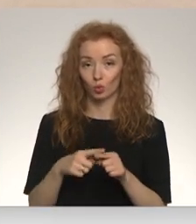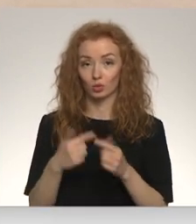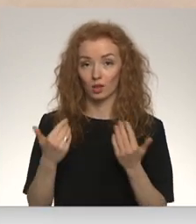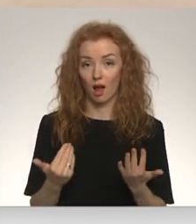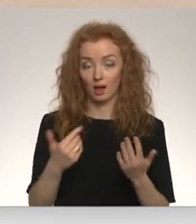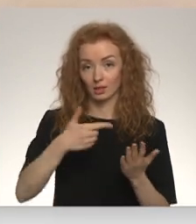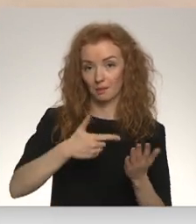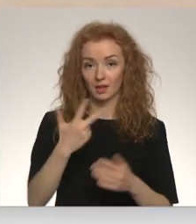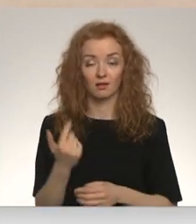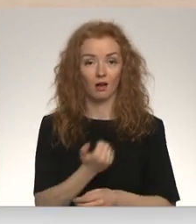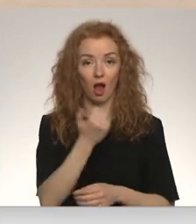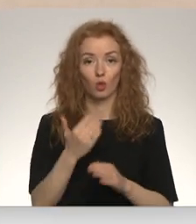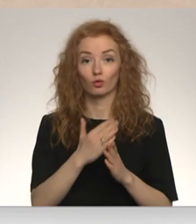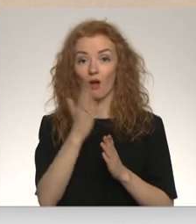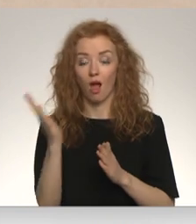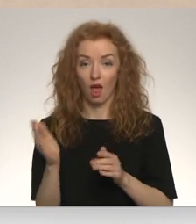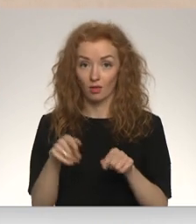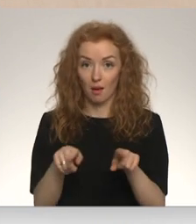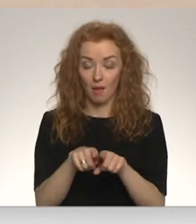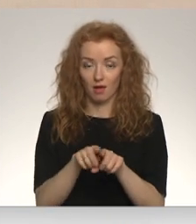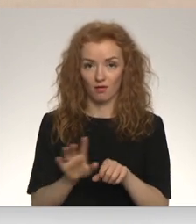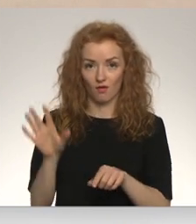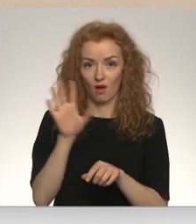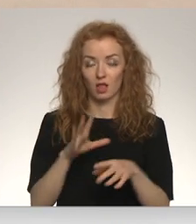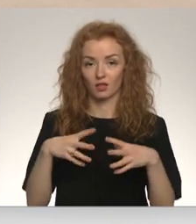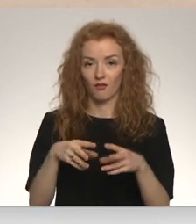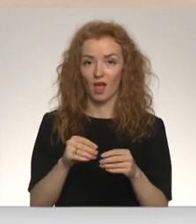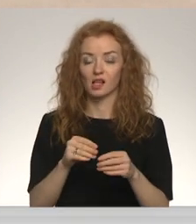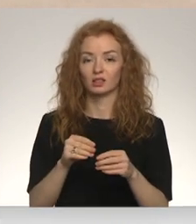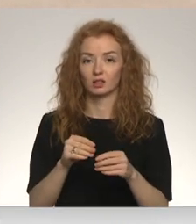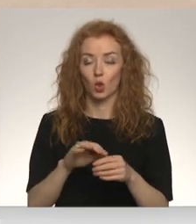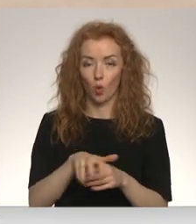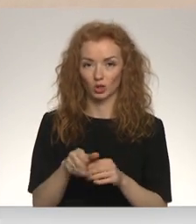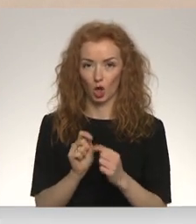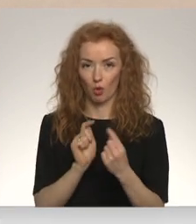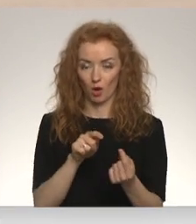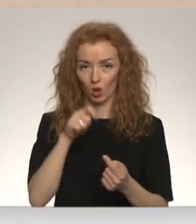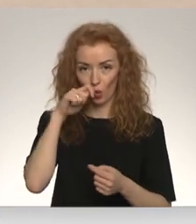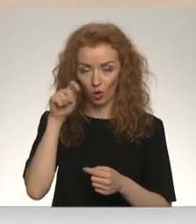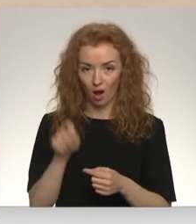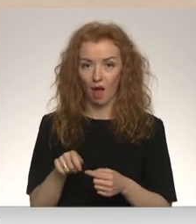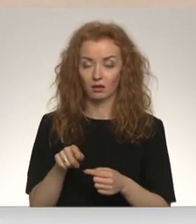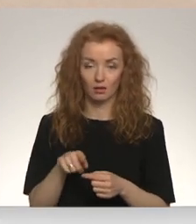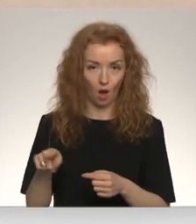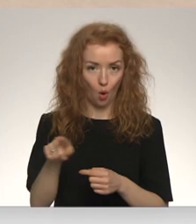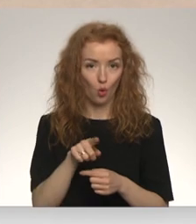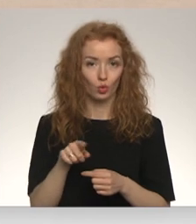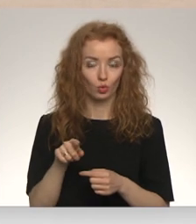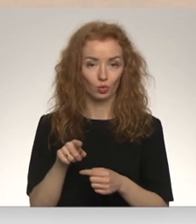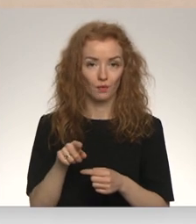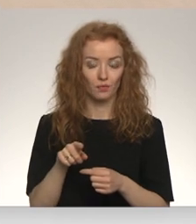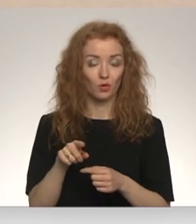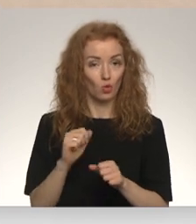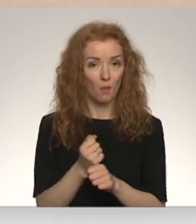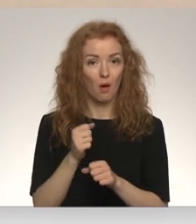73 gadus vēlāk, tā pati valsts izdara starptautisku noziegumu pret Ukrainu, pret Ukraiņu tautu. Ukraiņu tauta